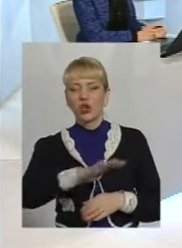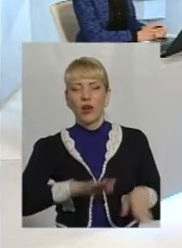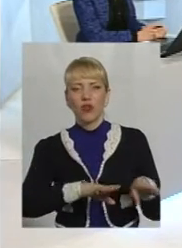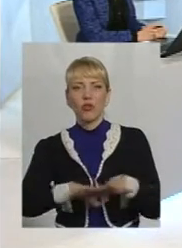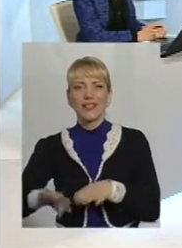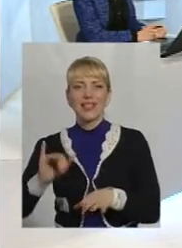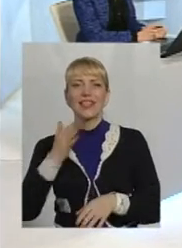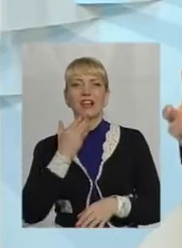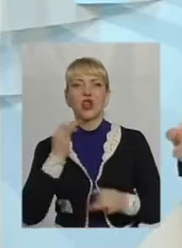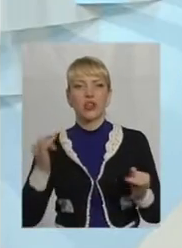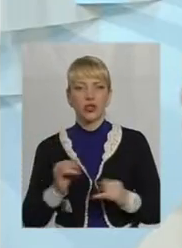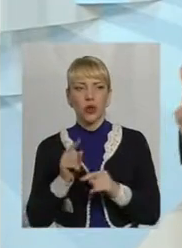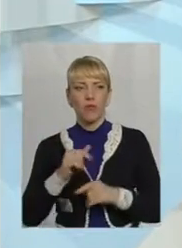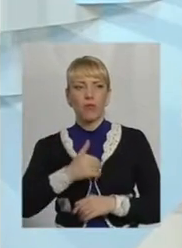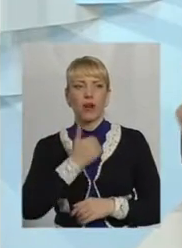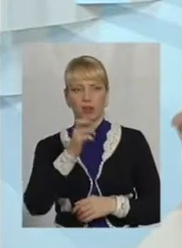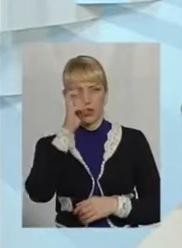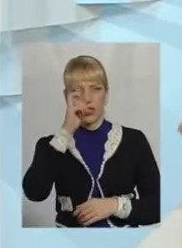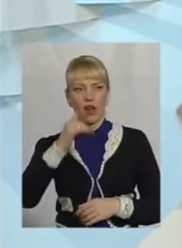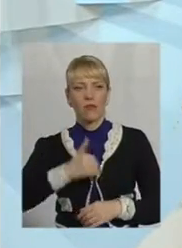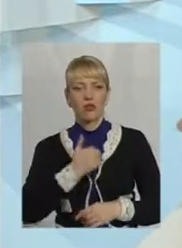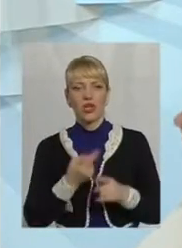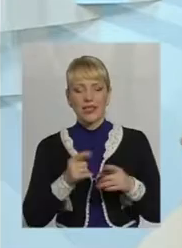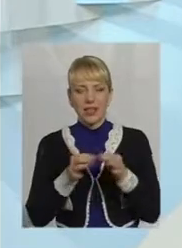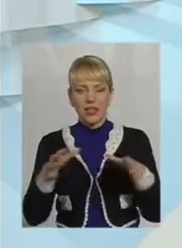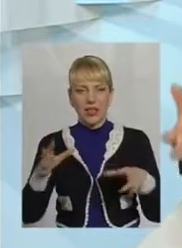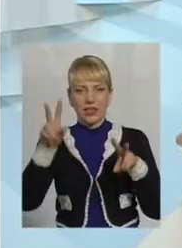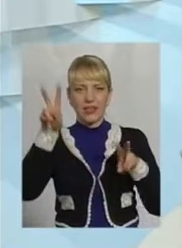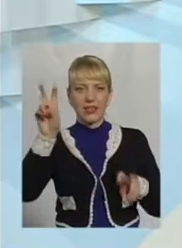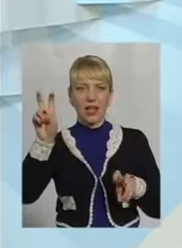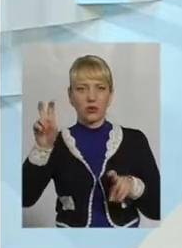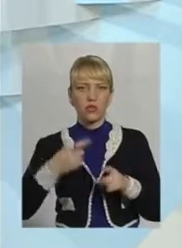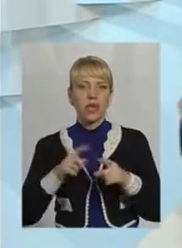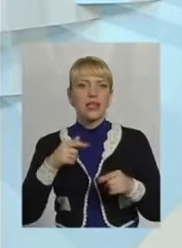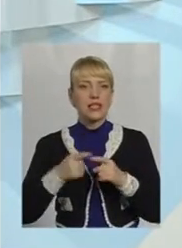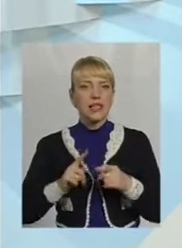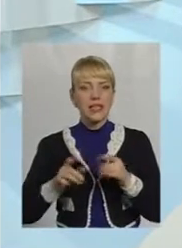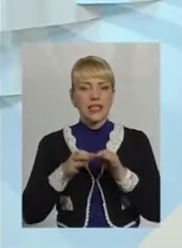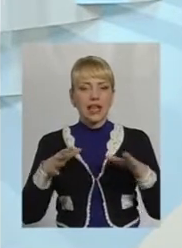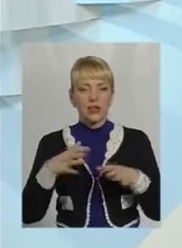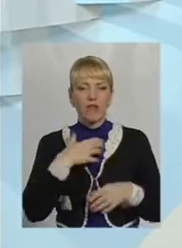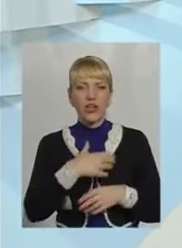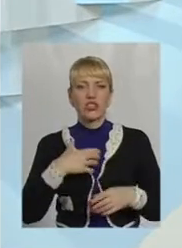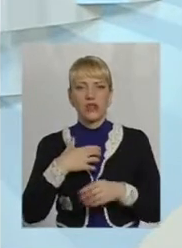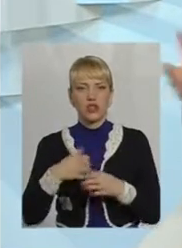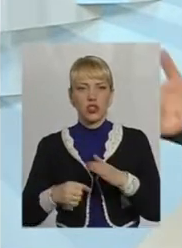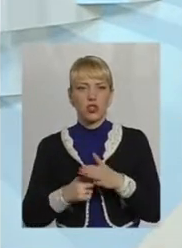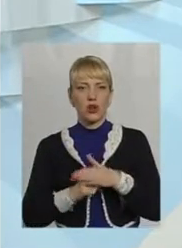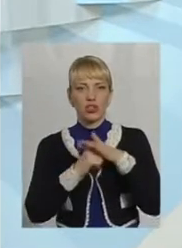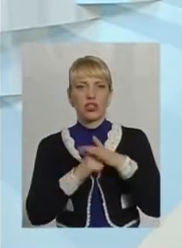світі. І тому то й прагнуть держави набути цього найбільшого ядерного статусу і цього найбільшого важливого чинника